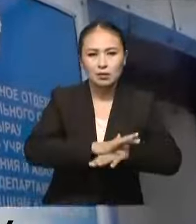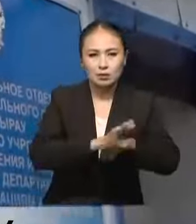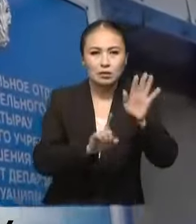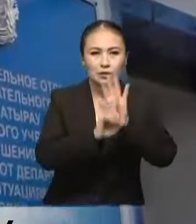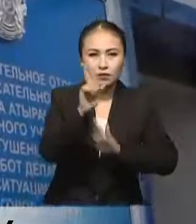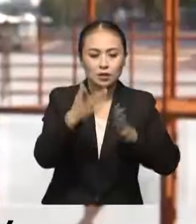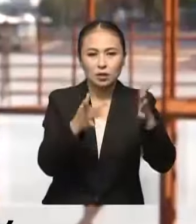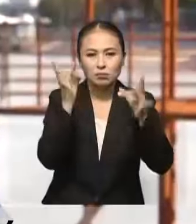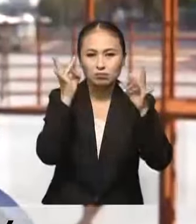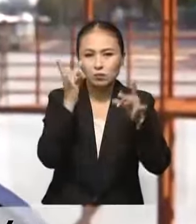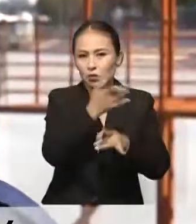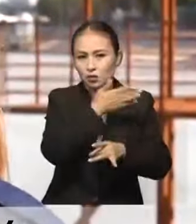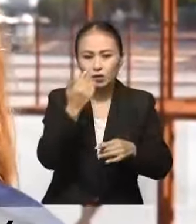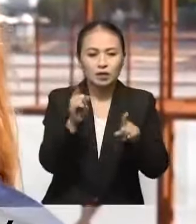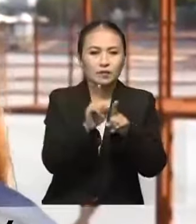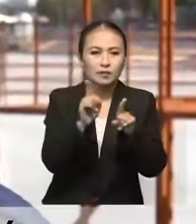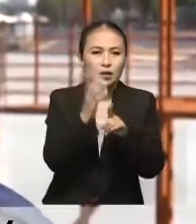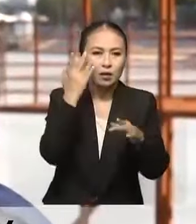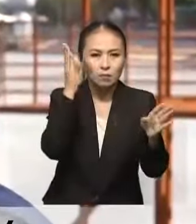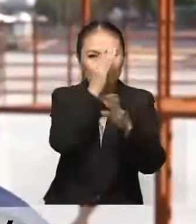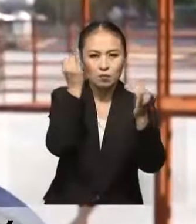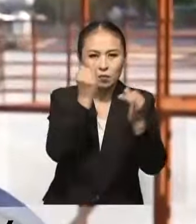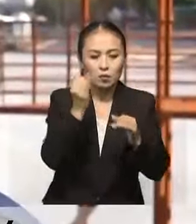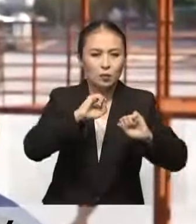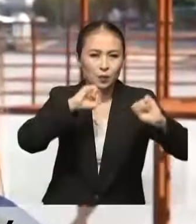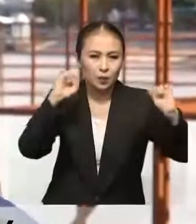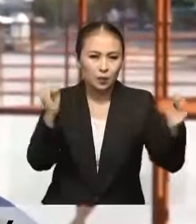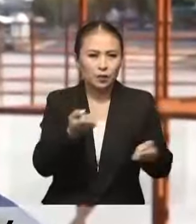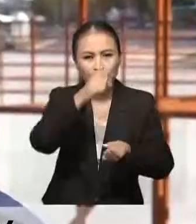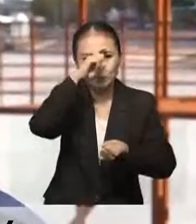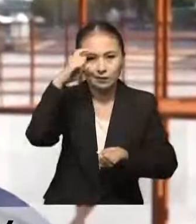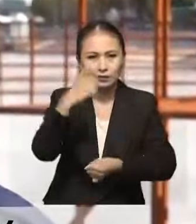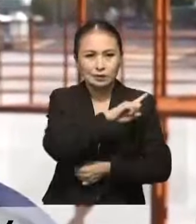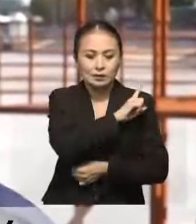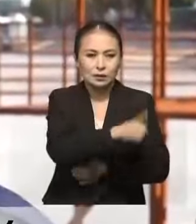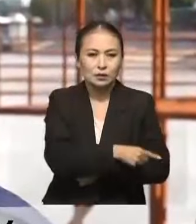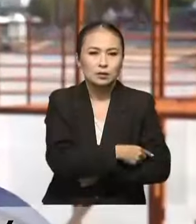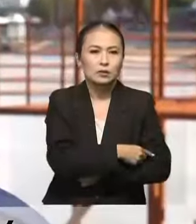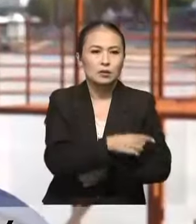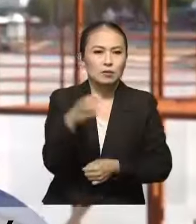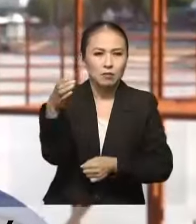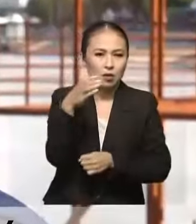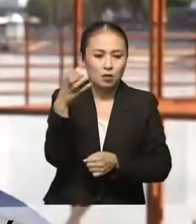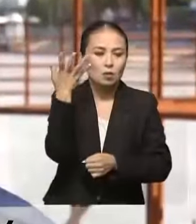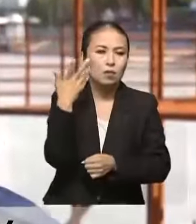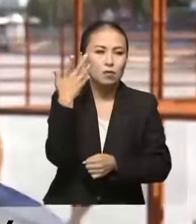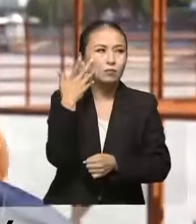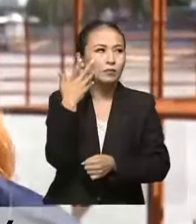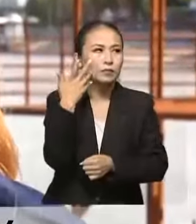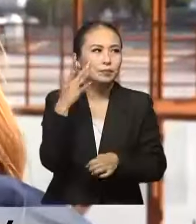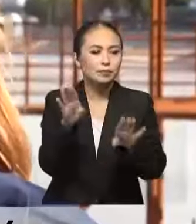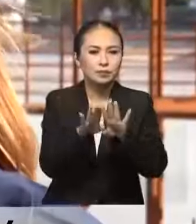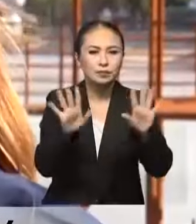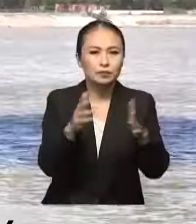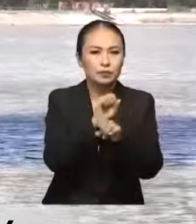тамыр соғыс жоқ болса. Ауыр айының қолайсыздығы кезінде күн қатты, салқын қатты ыстық кезде және де алкоголь қолданып сондай